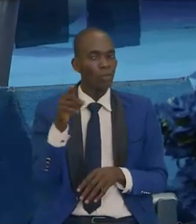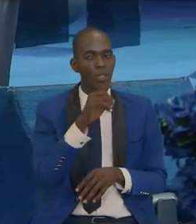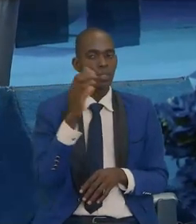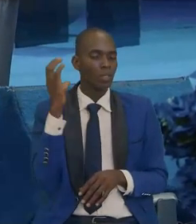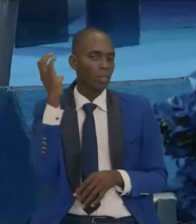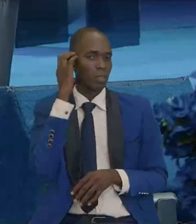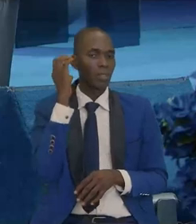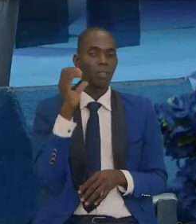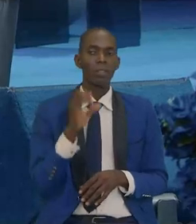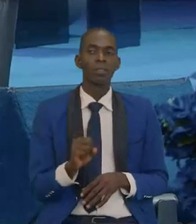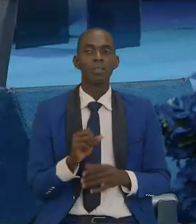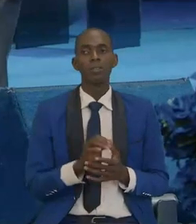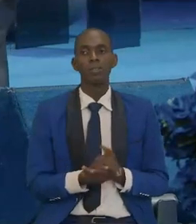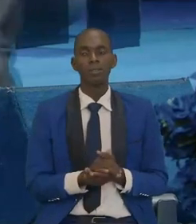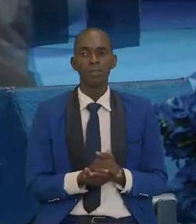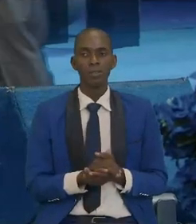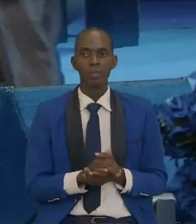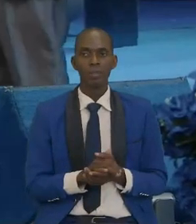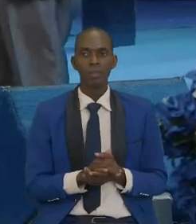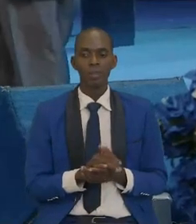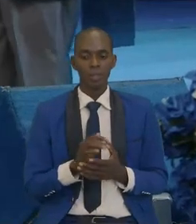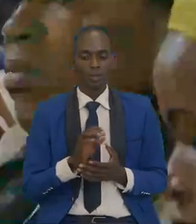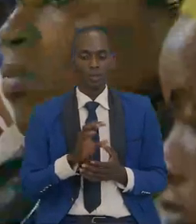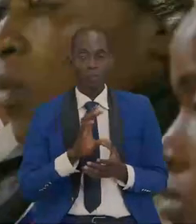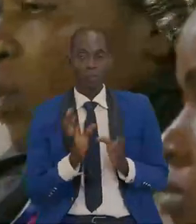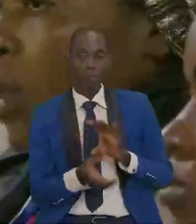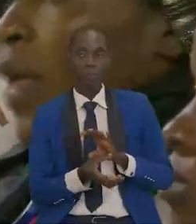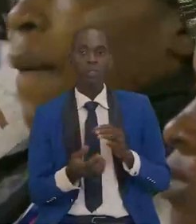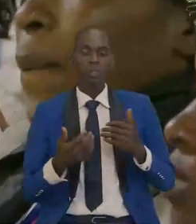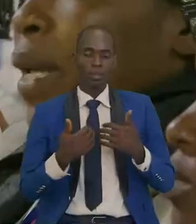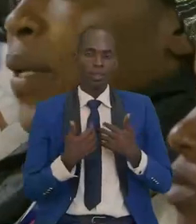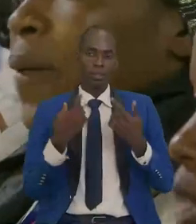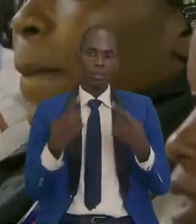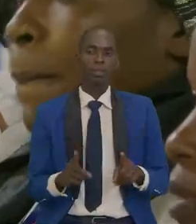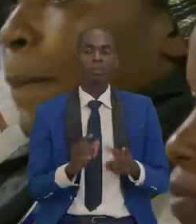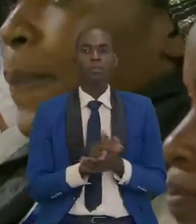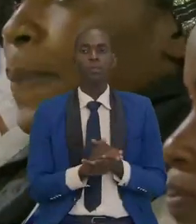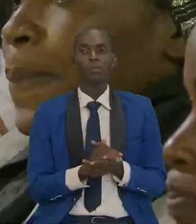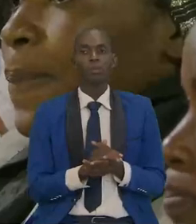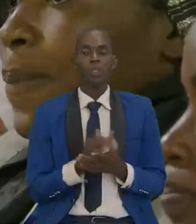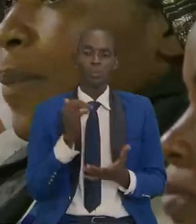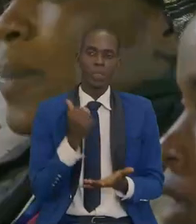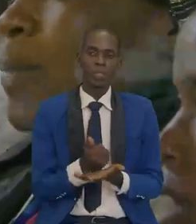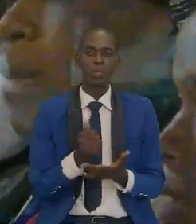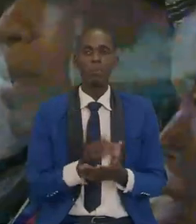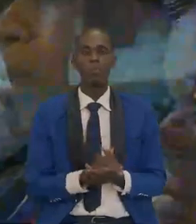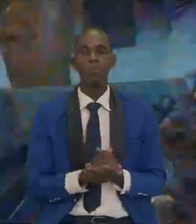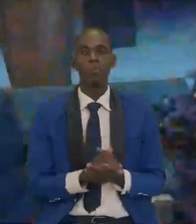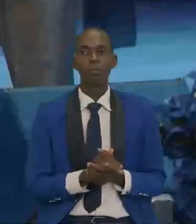heureux sont vos yeux parce qu'ils voient, et vos oreilles parce qu'elles entendent. La conversion est